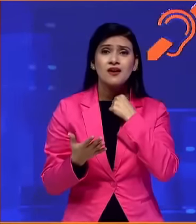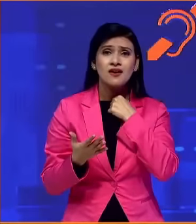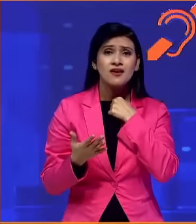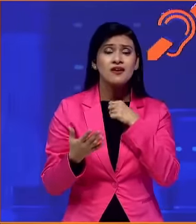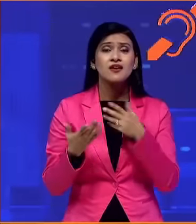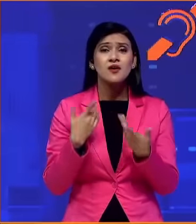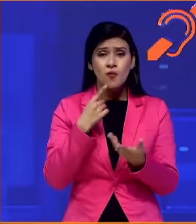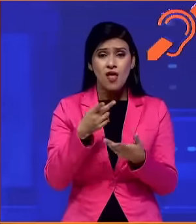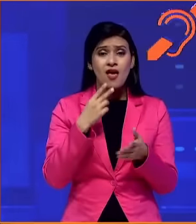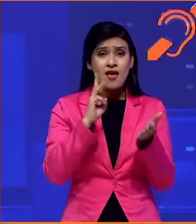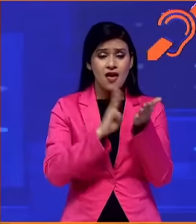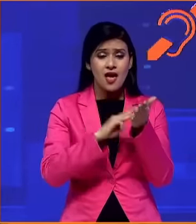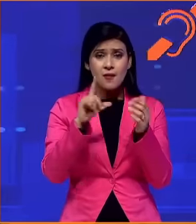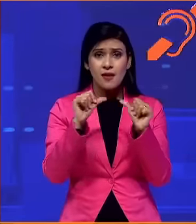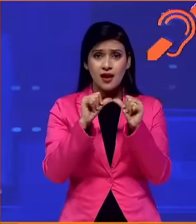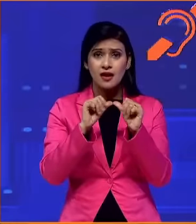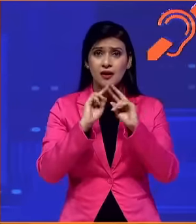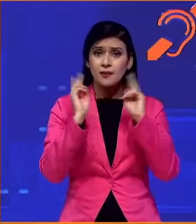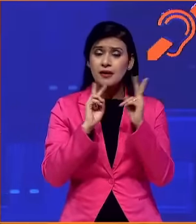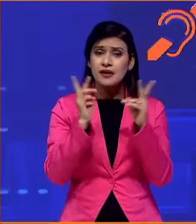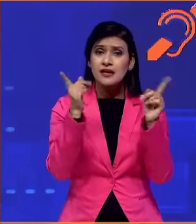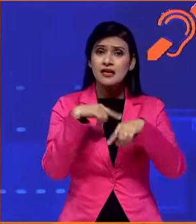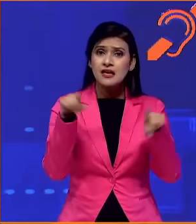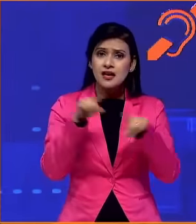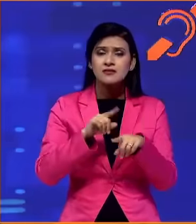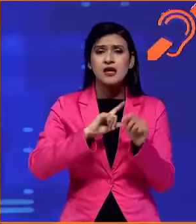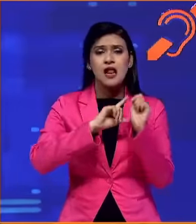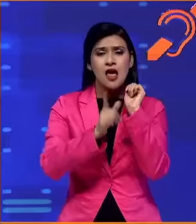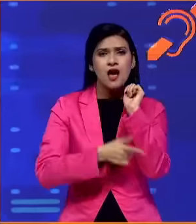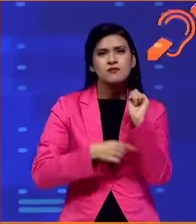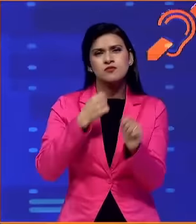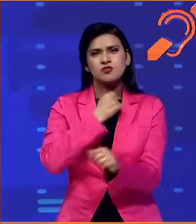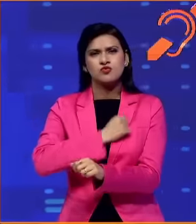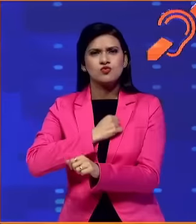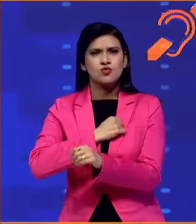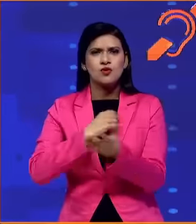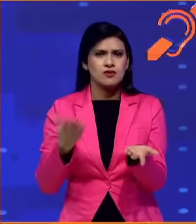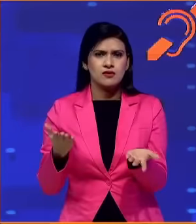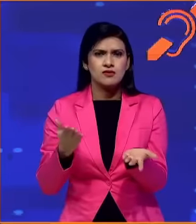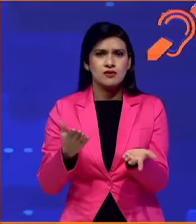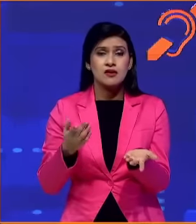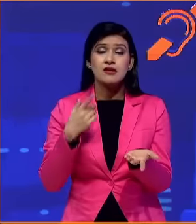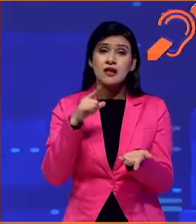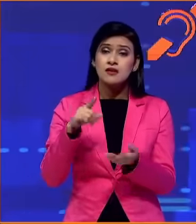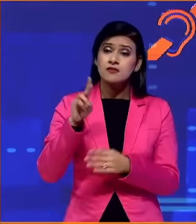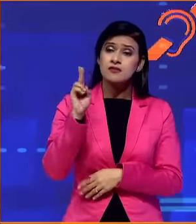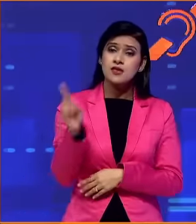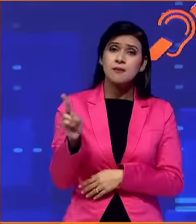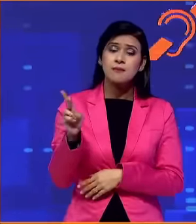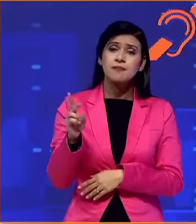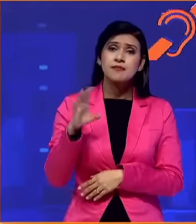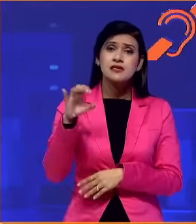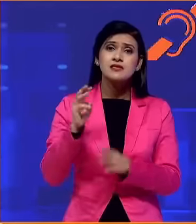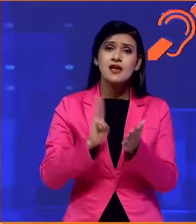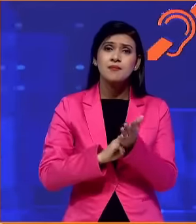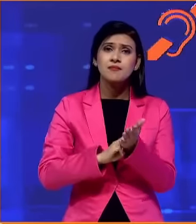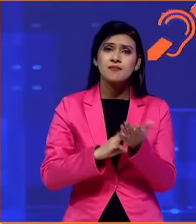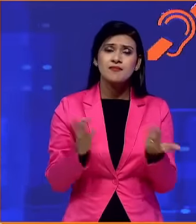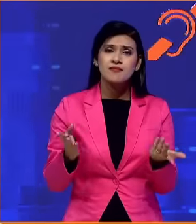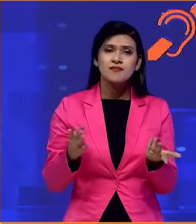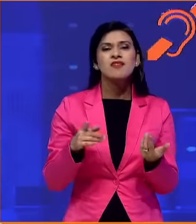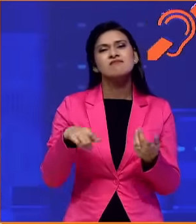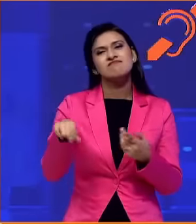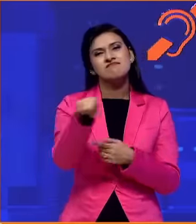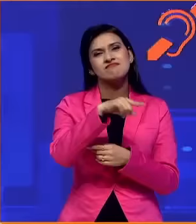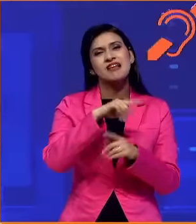मुख्यमंत्रीनेविधायकोंकीबैठकनहींहोनेदी ,औरबादमेंमाफीमांगनेकेबावजूदभी उन्हेंमुख्यमंत्रीबनेरहनेदियागया ? यहपार्टीका